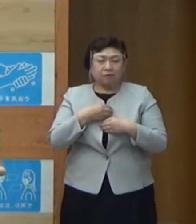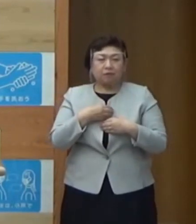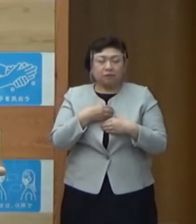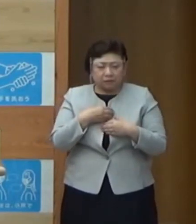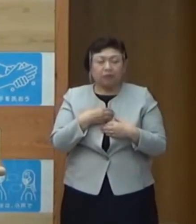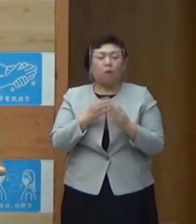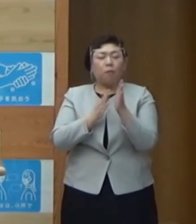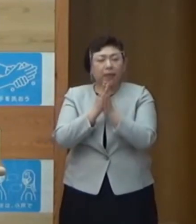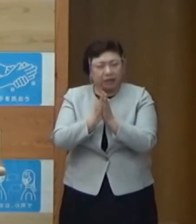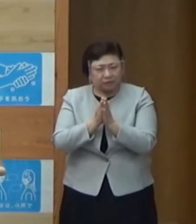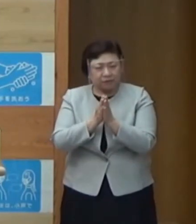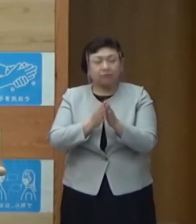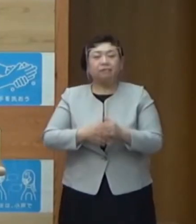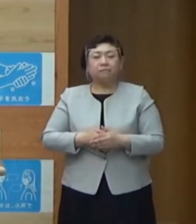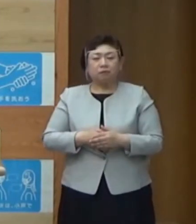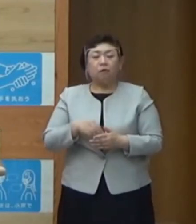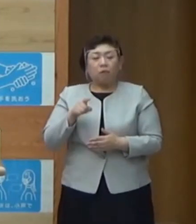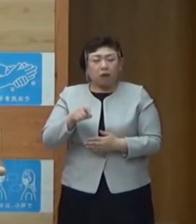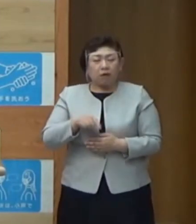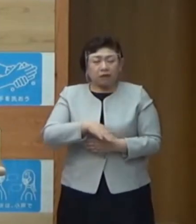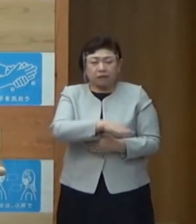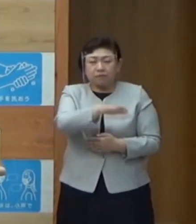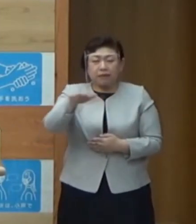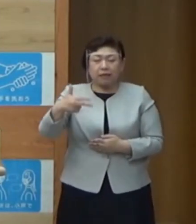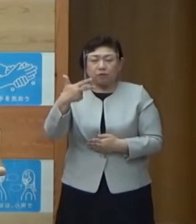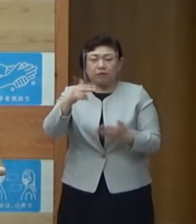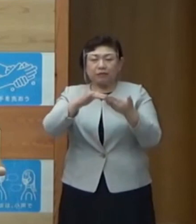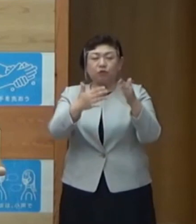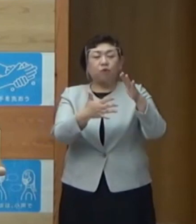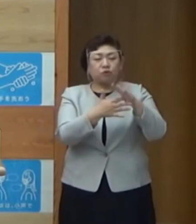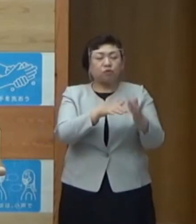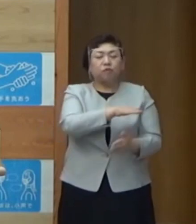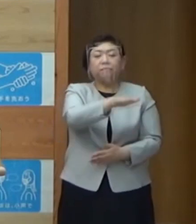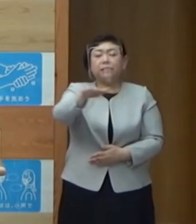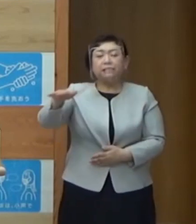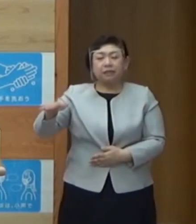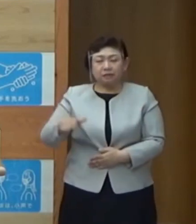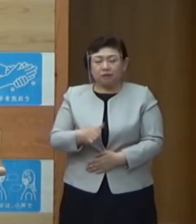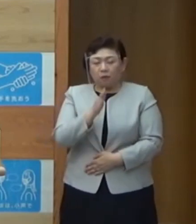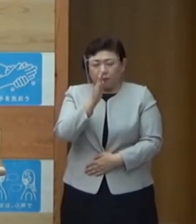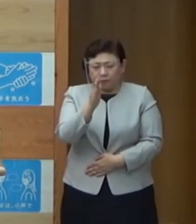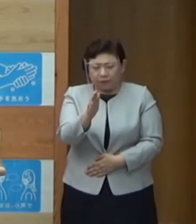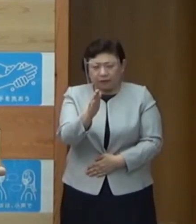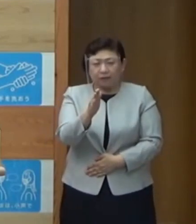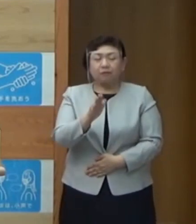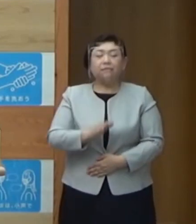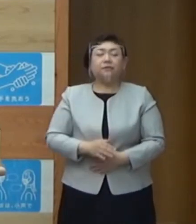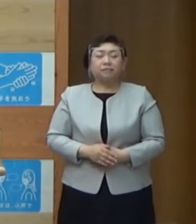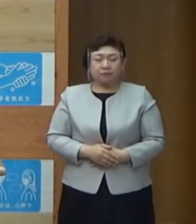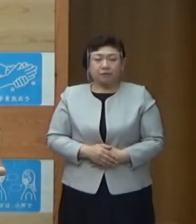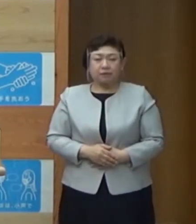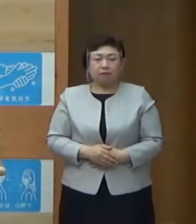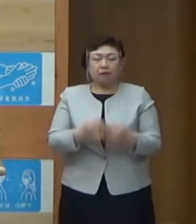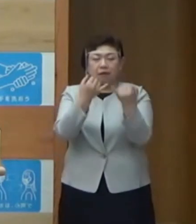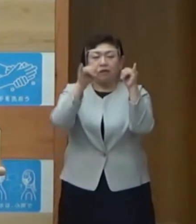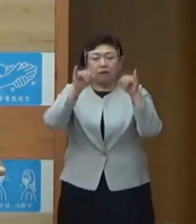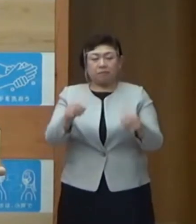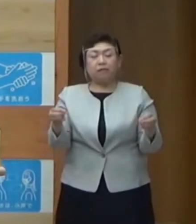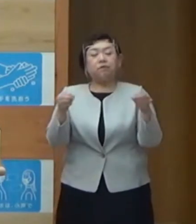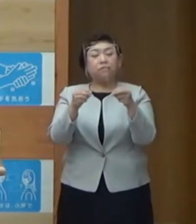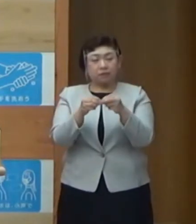たします。これはすべての市町村の皆様へのお願いになります。イベント